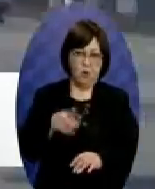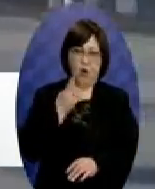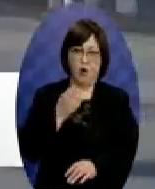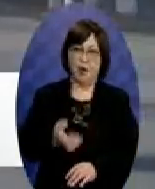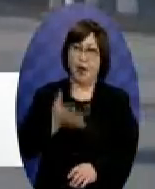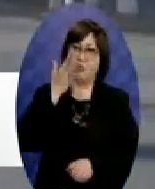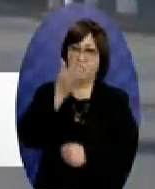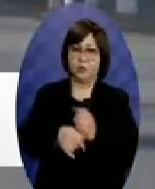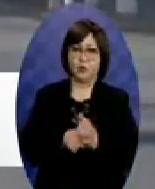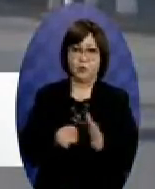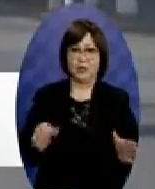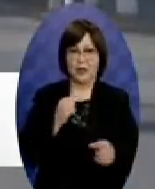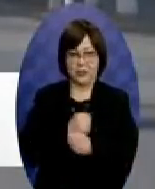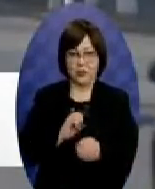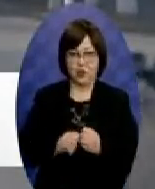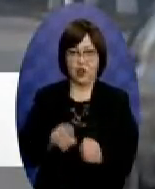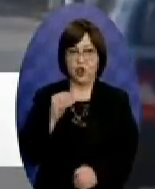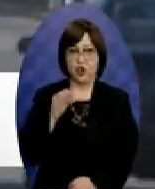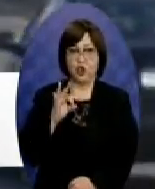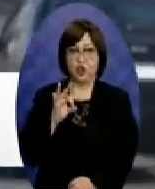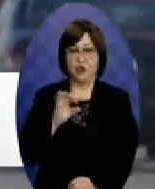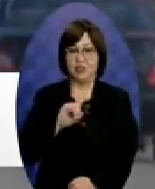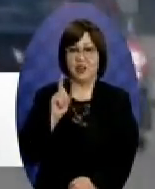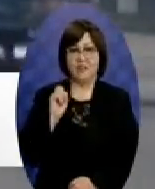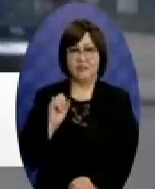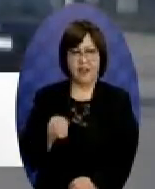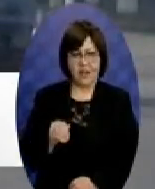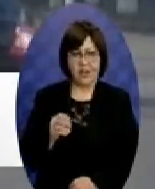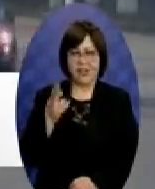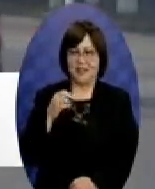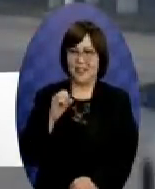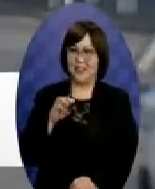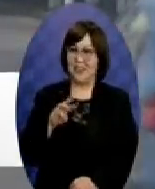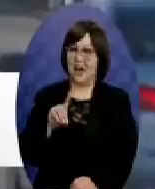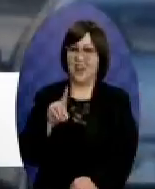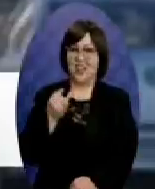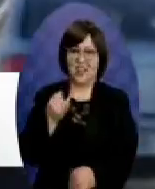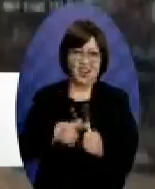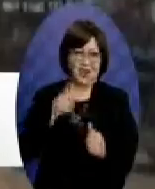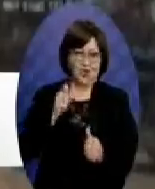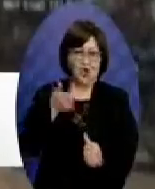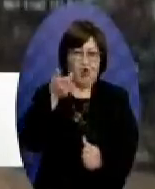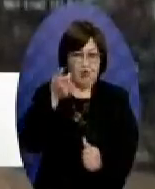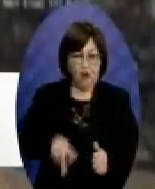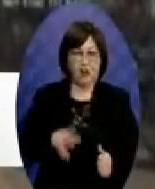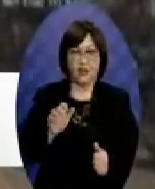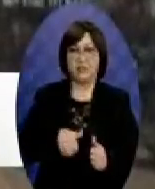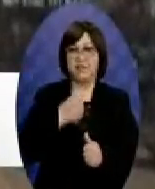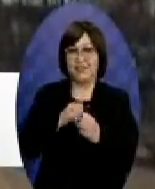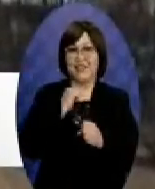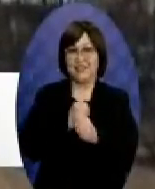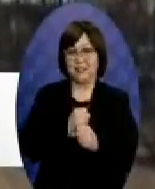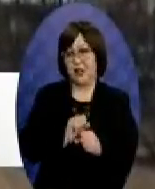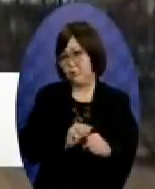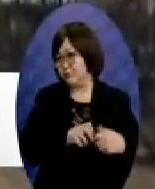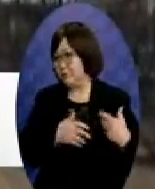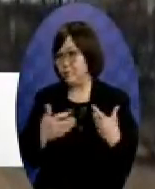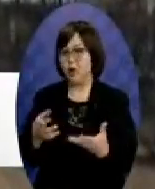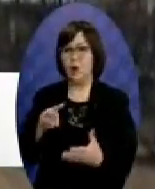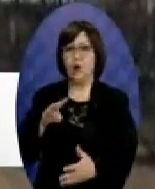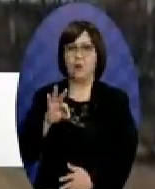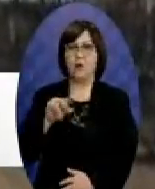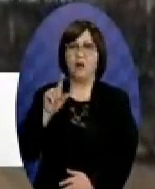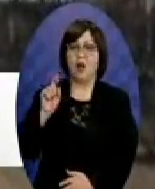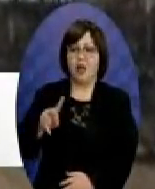ажилласан Джозеф Детраны гол үүрэг гүйцэтгэсэн. За дараа нь 2012 онд энэ үүрэг Морельд оногдож,